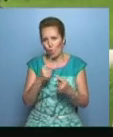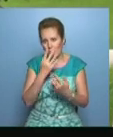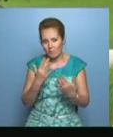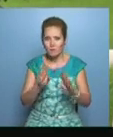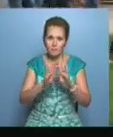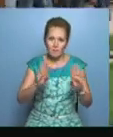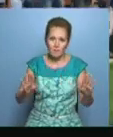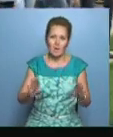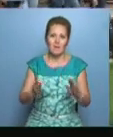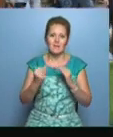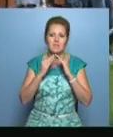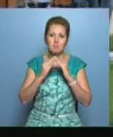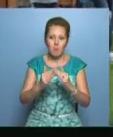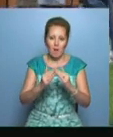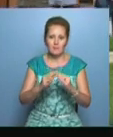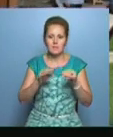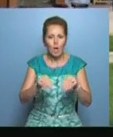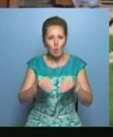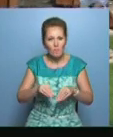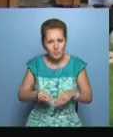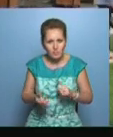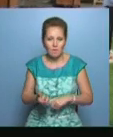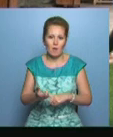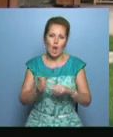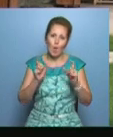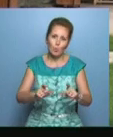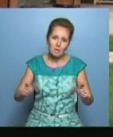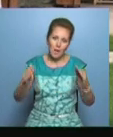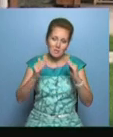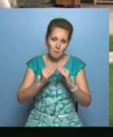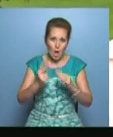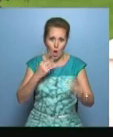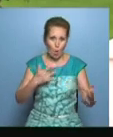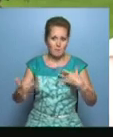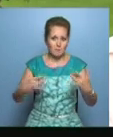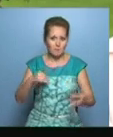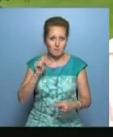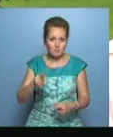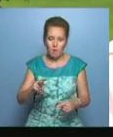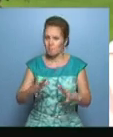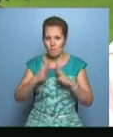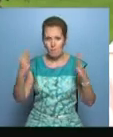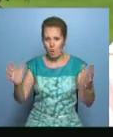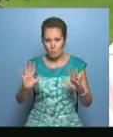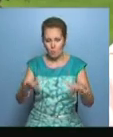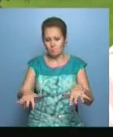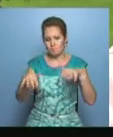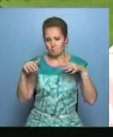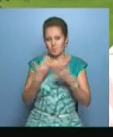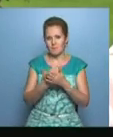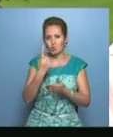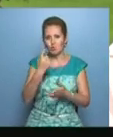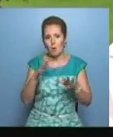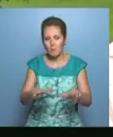избе садовника, в людской избе. Концертный зал у нас в музее небольшой, 100 мест. А нам бы хотелось привлекать публику